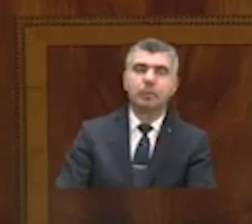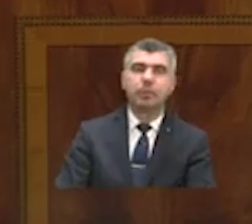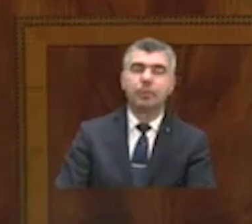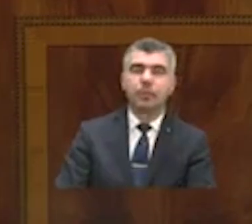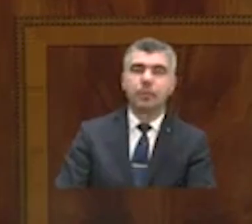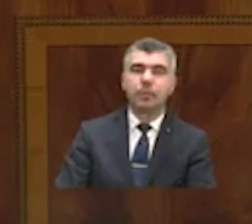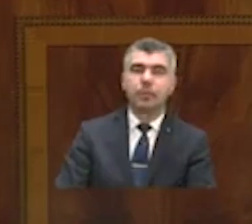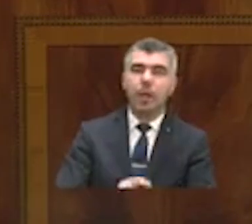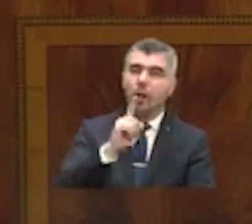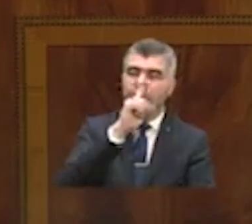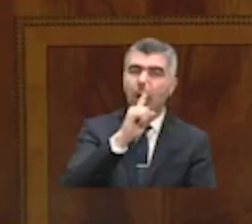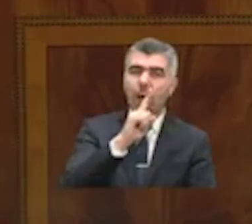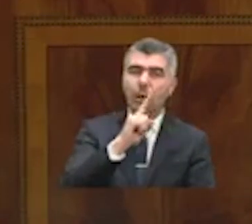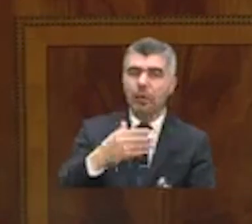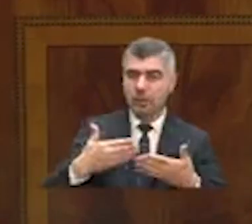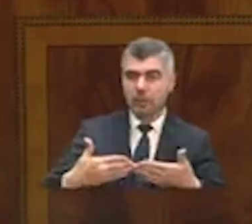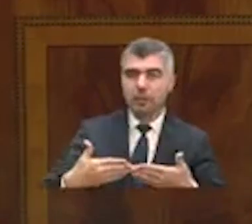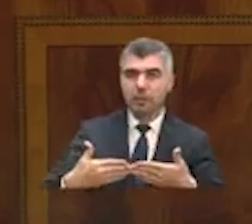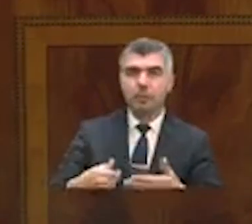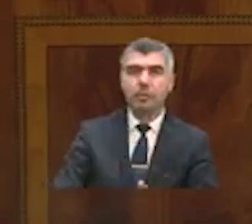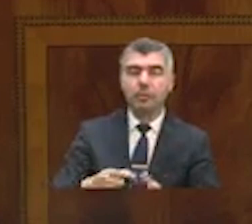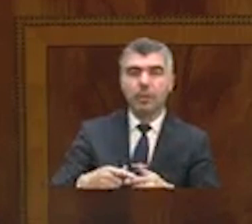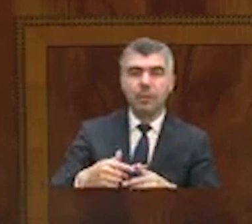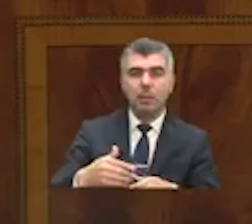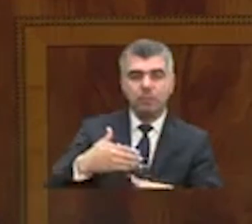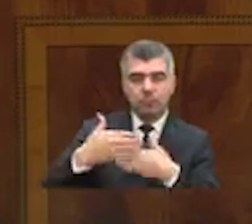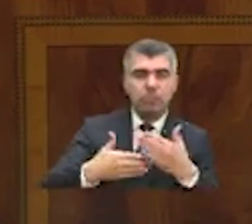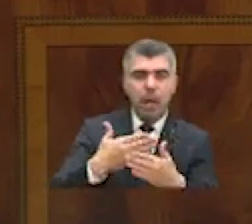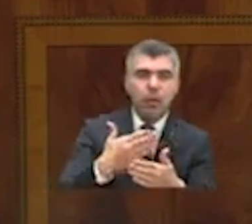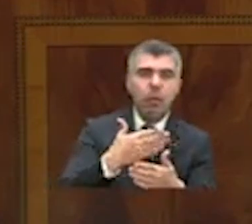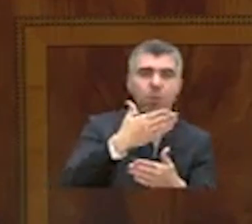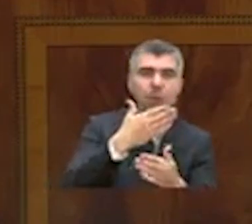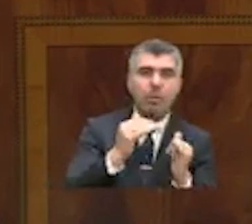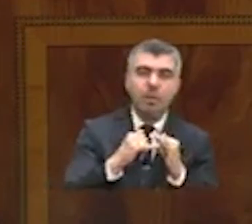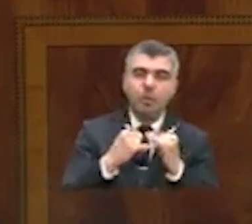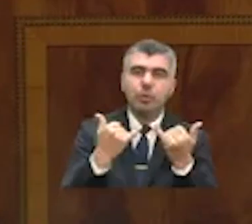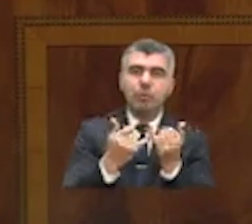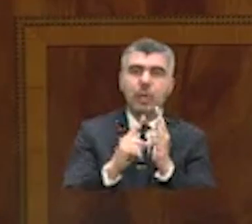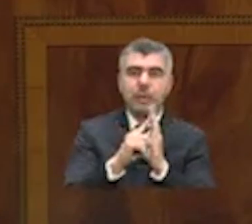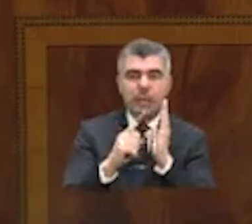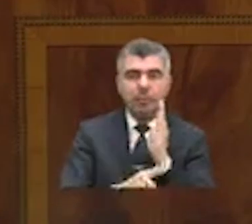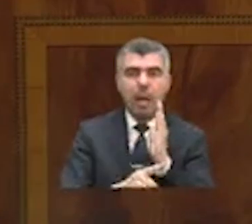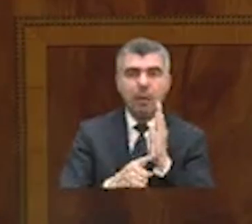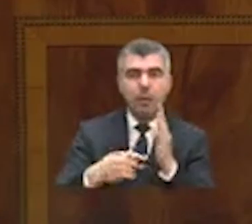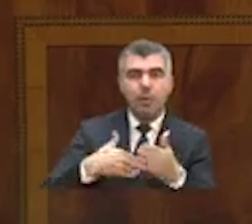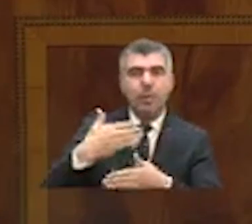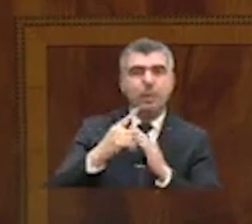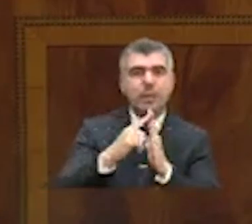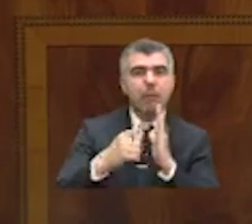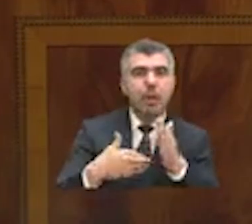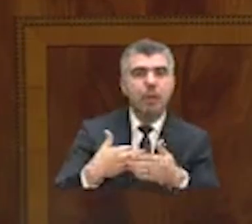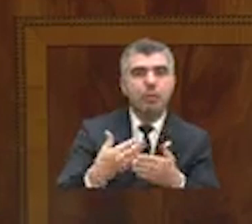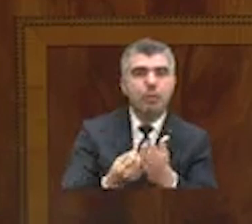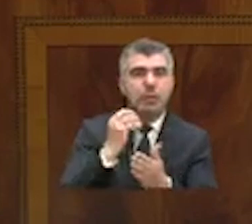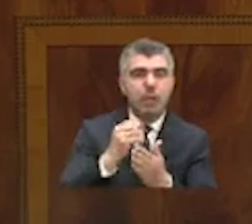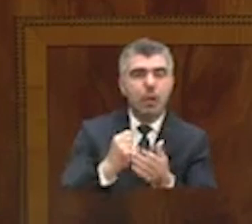بان هذه المحطه والمحطات اللي هي جايه خلال هذا الاسبوع والاسبوع المقبل ان شاء الله يمكن